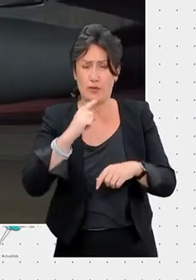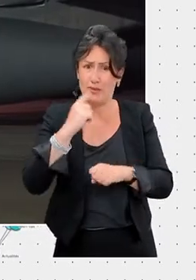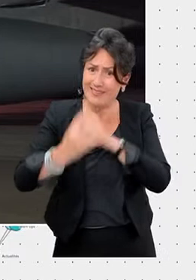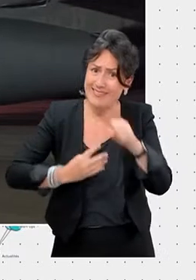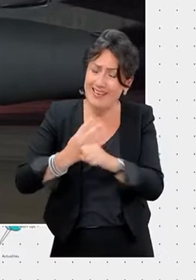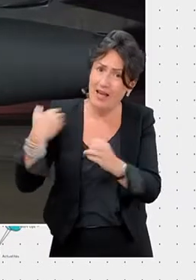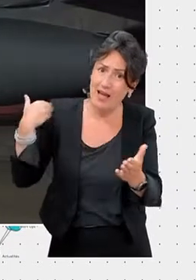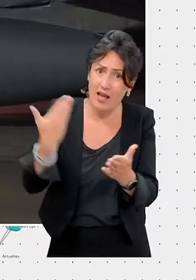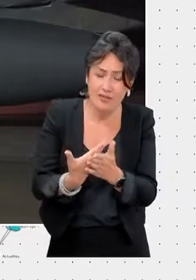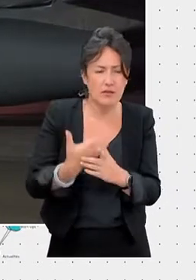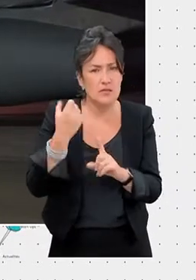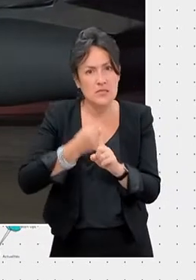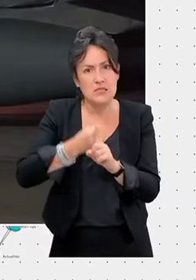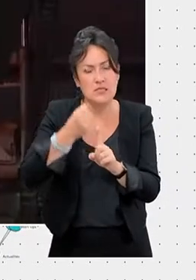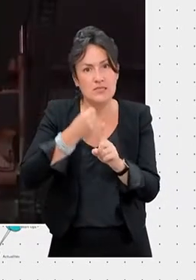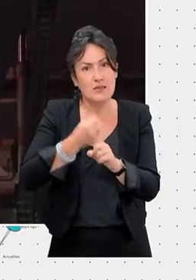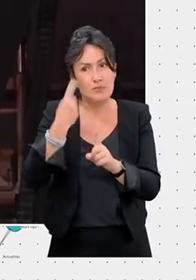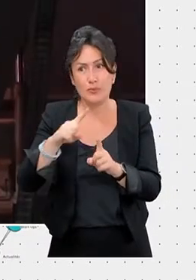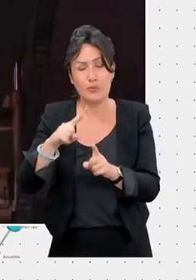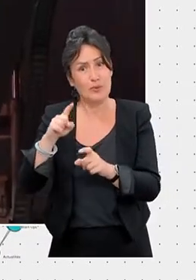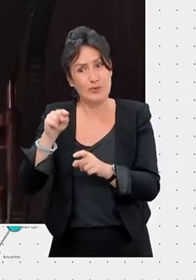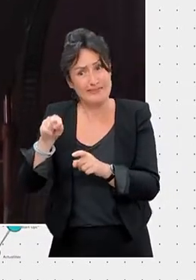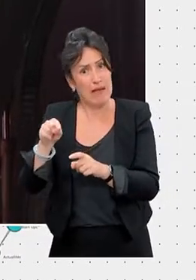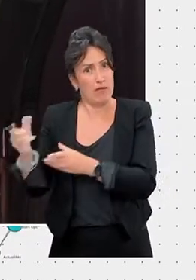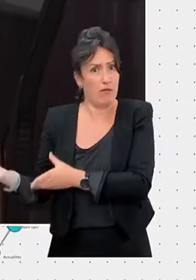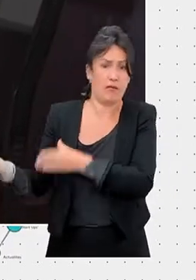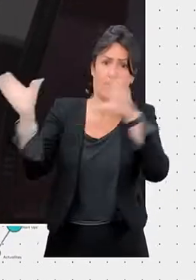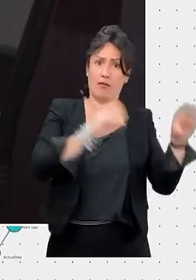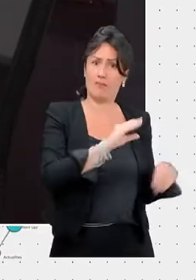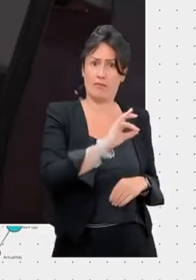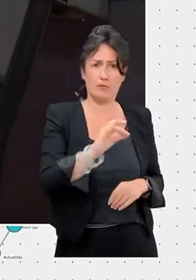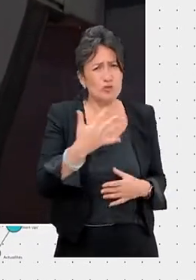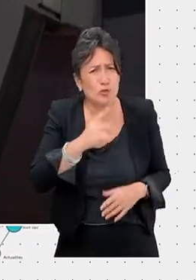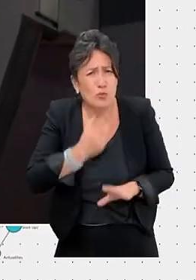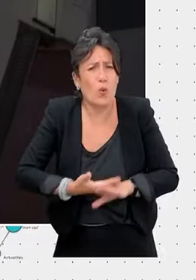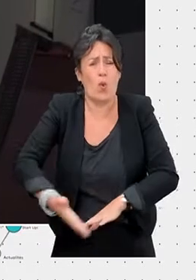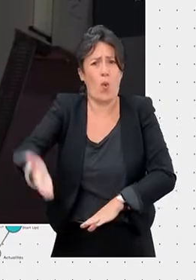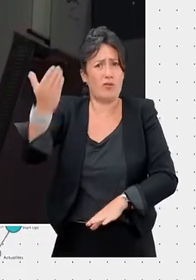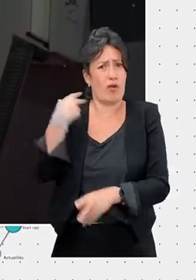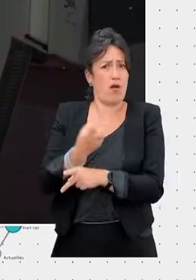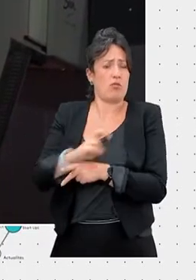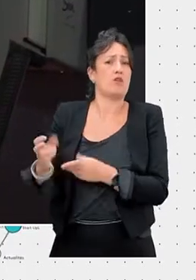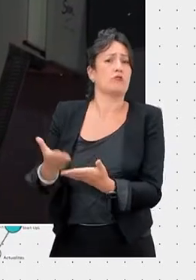pour rapatrier ces gens qui sont menacés depuis longtemps, depuis le départ de l'armée française. Donc, si vous voulez,